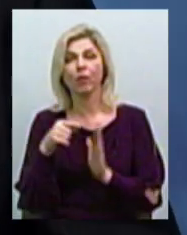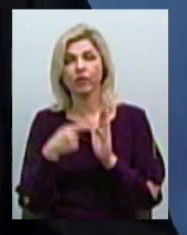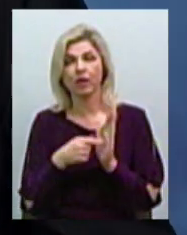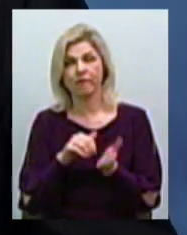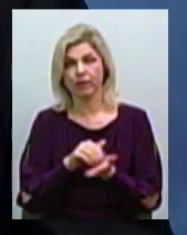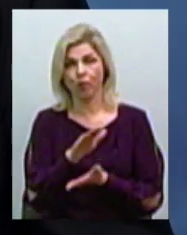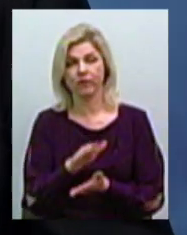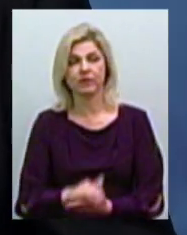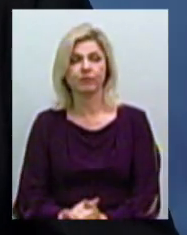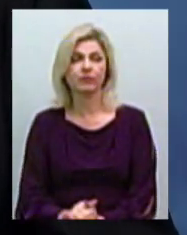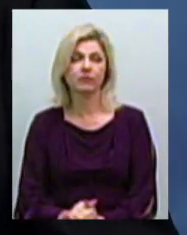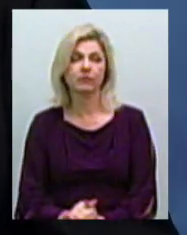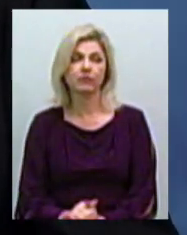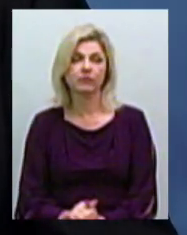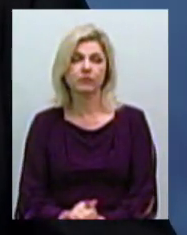відмовлявся.